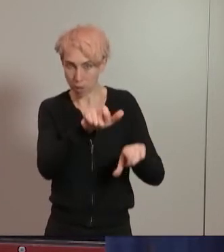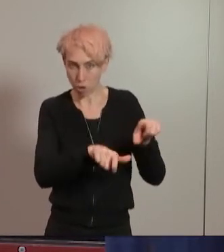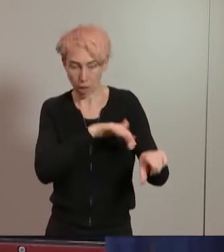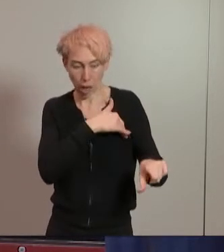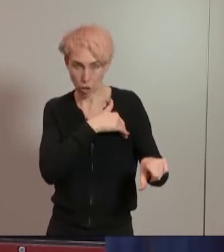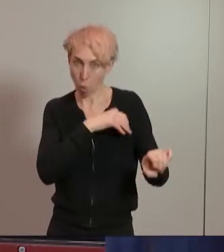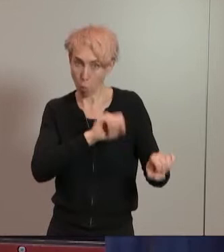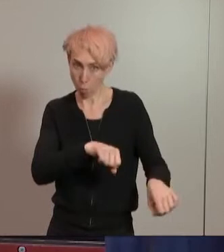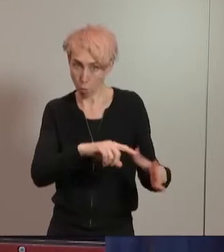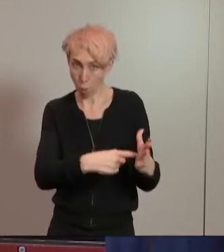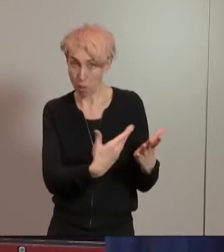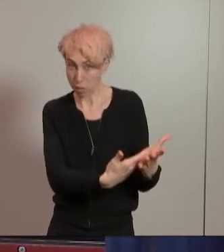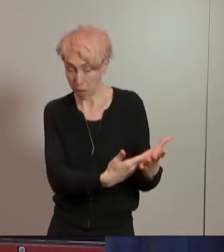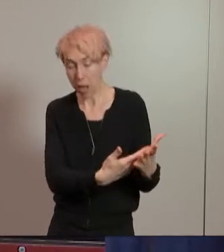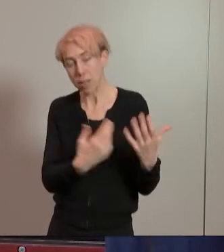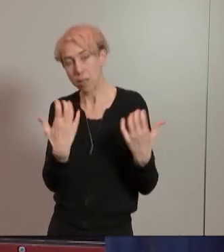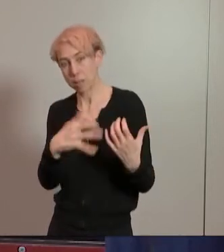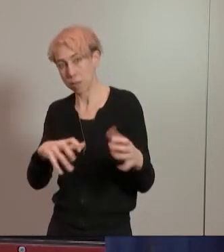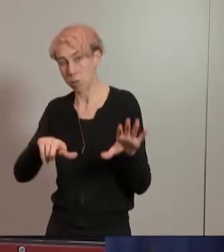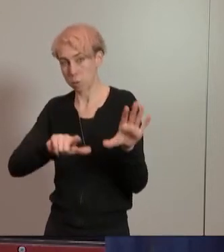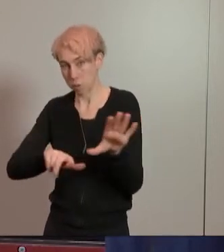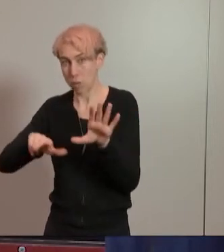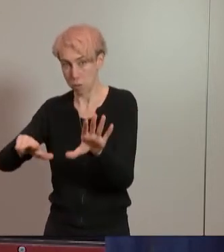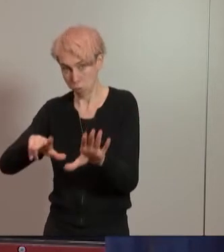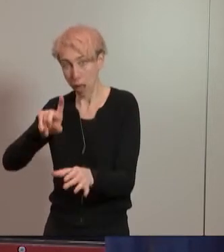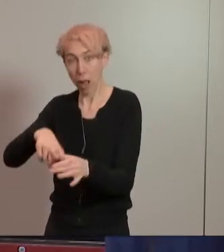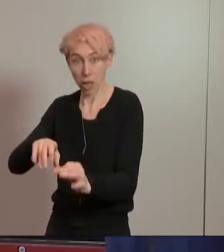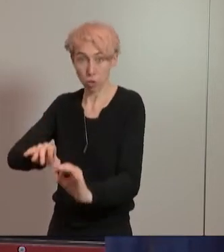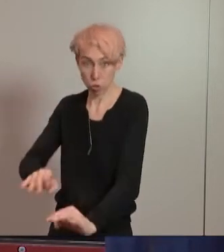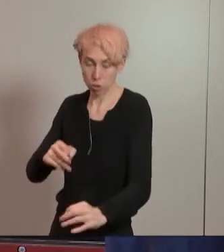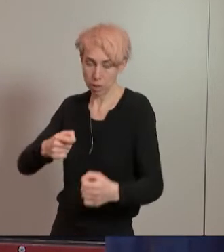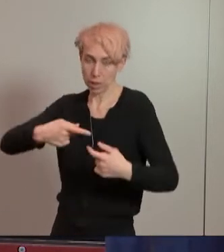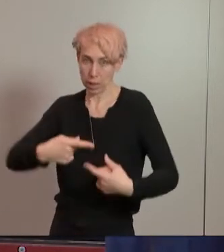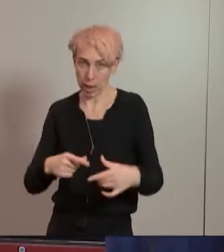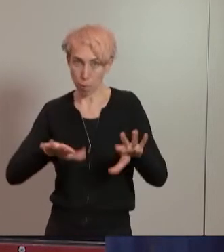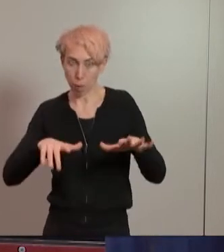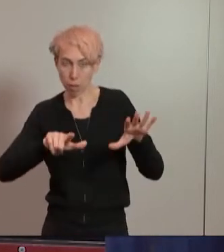prévoyance, 578 sont effectivement adhérents. Cela représente un pourcentage d'environ